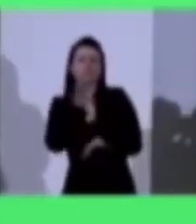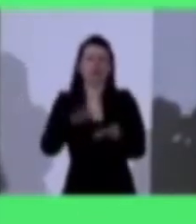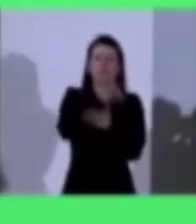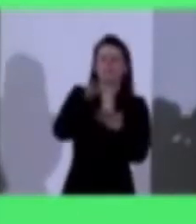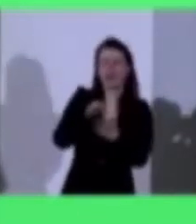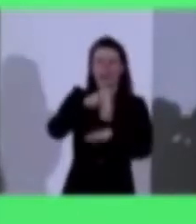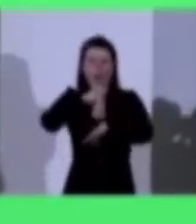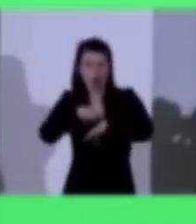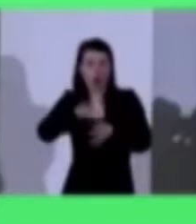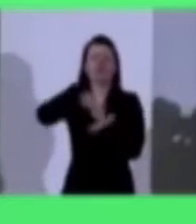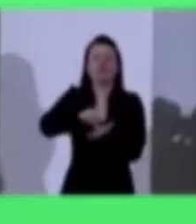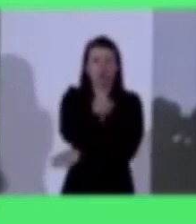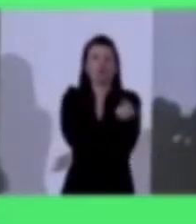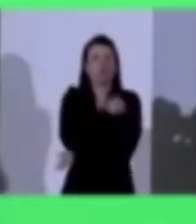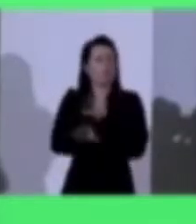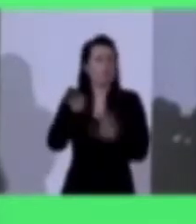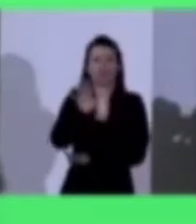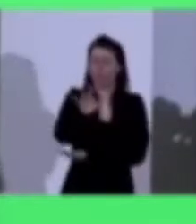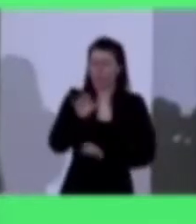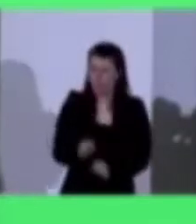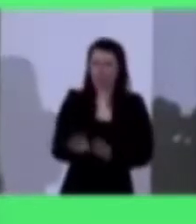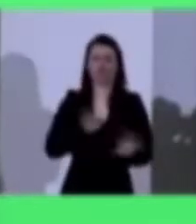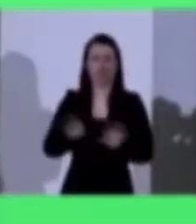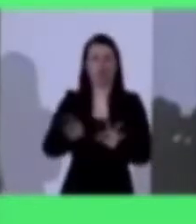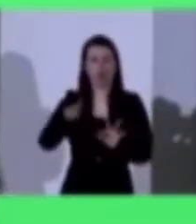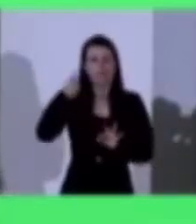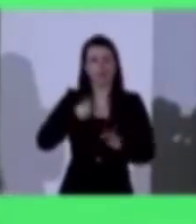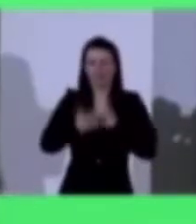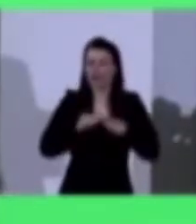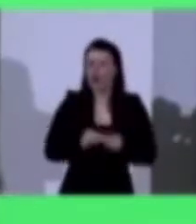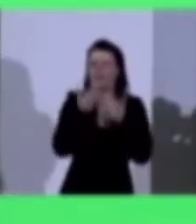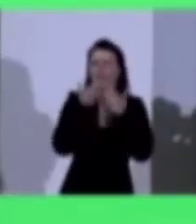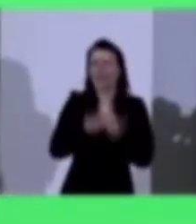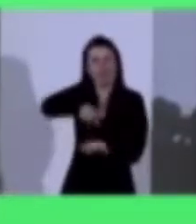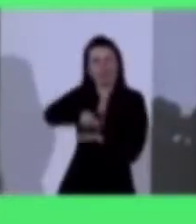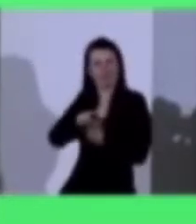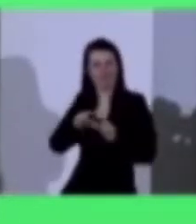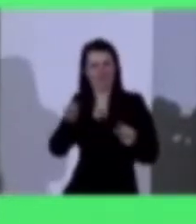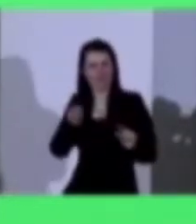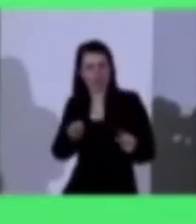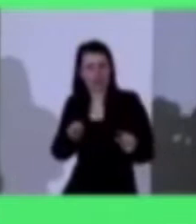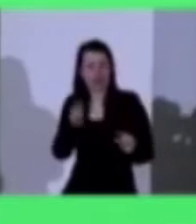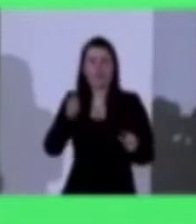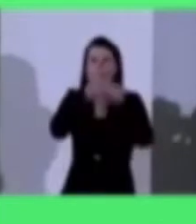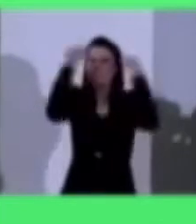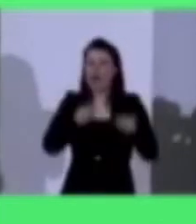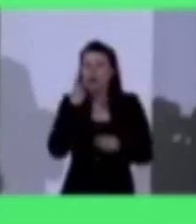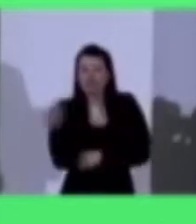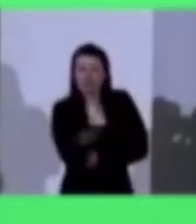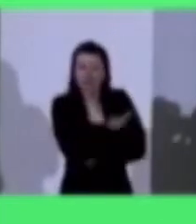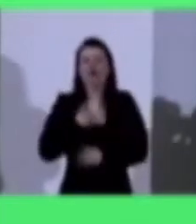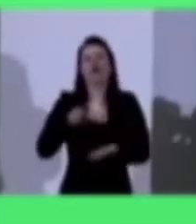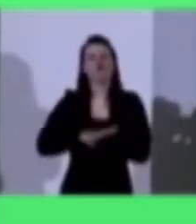centro vaccinale che preferisci e proseguì selezionando conferma inserirci in questa pagina il codice che è appena